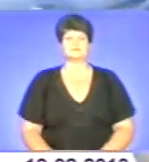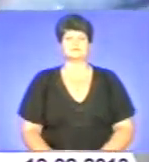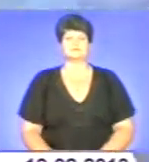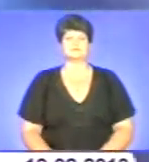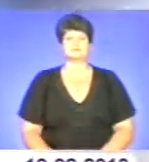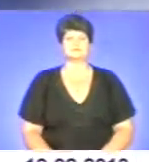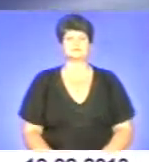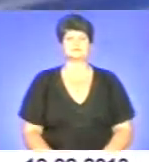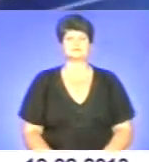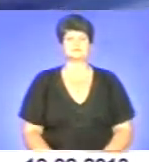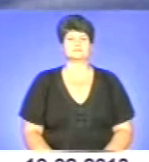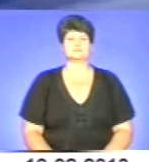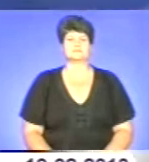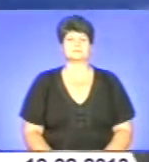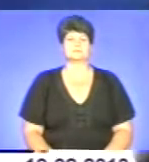районів